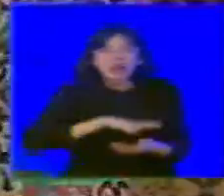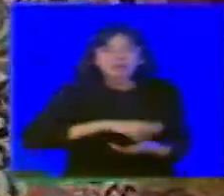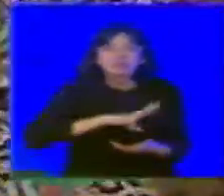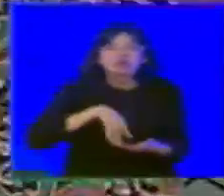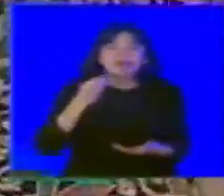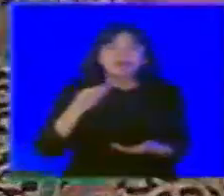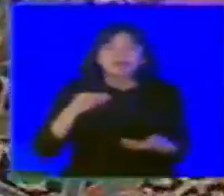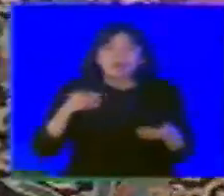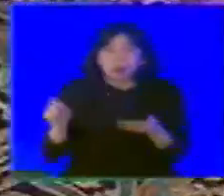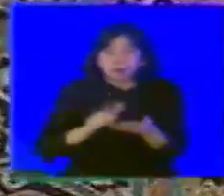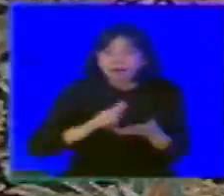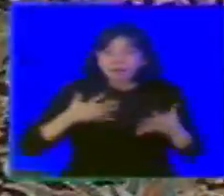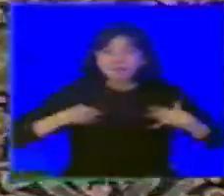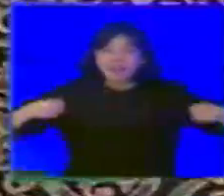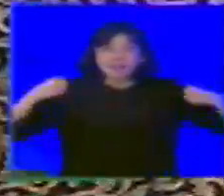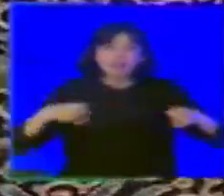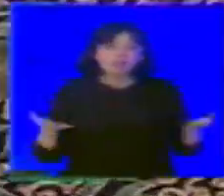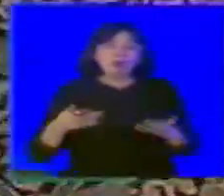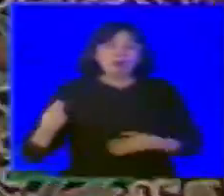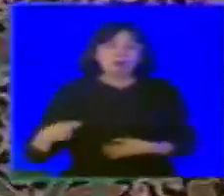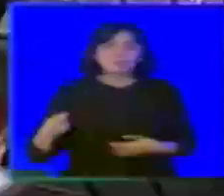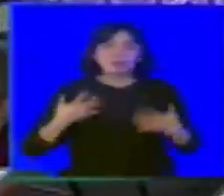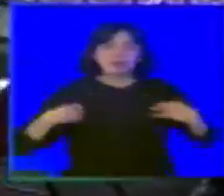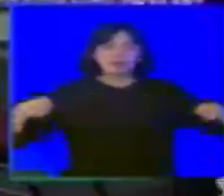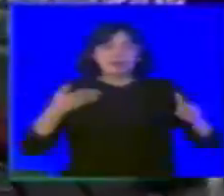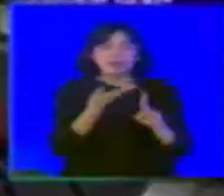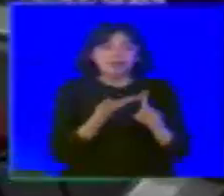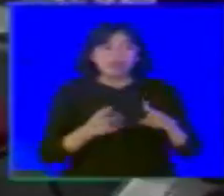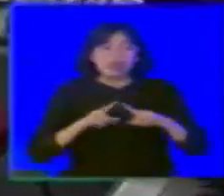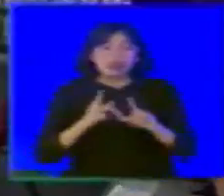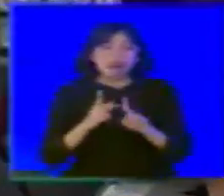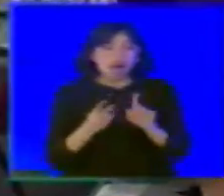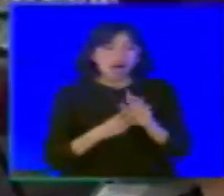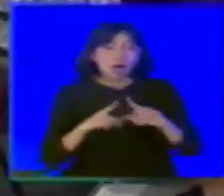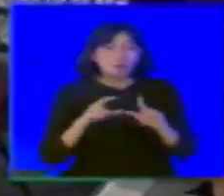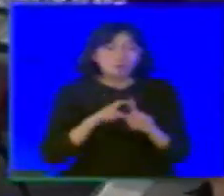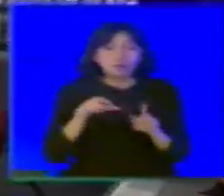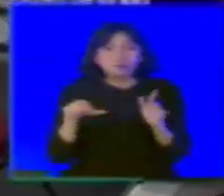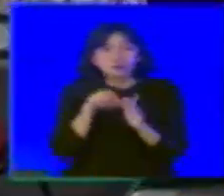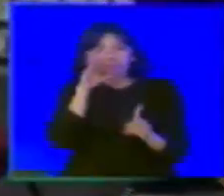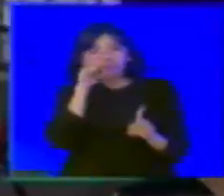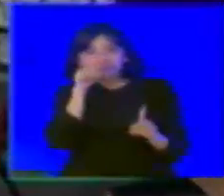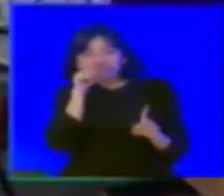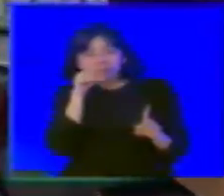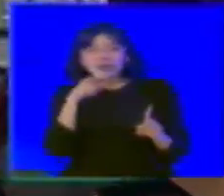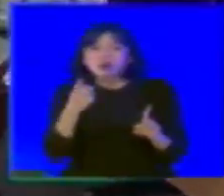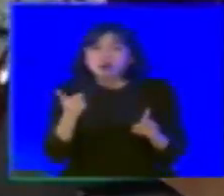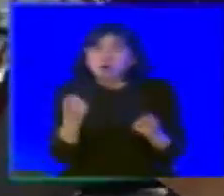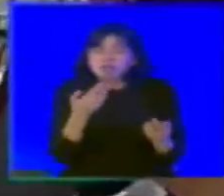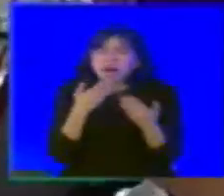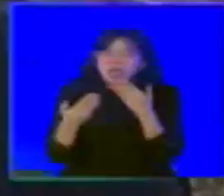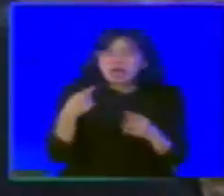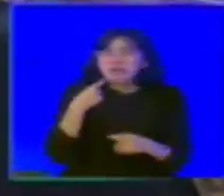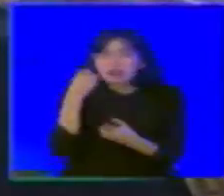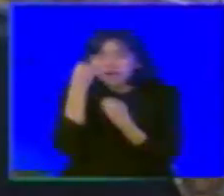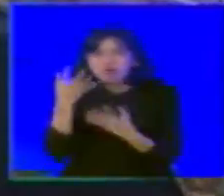Kesehatan. Kedepan pemerintah akan memberikan informasi terkait perkembangan penanganan virus corona di tanah air, satu jalur yakni melalui juru bicara khusus